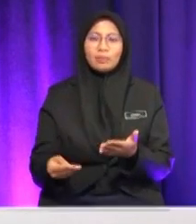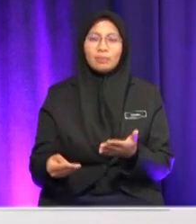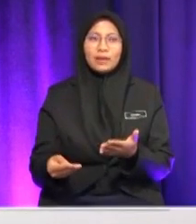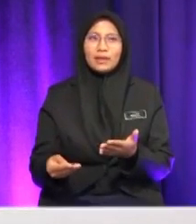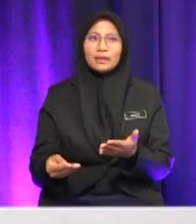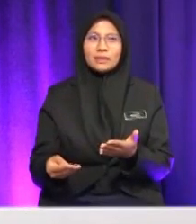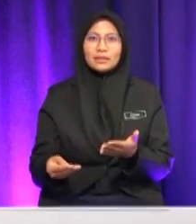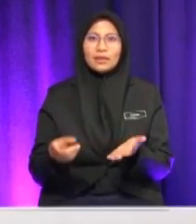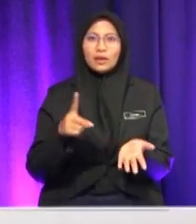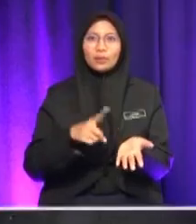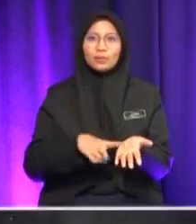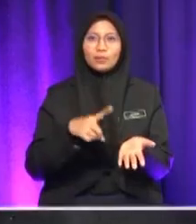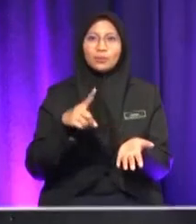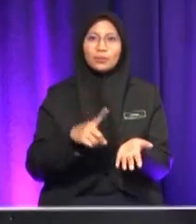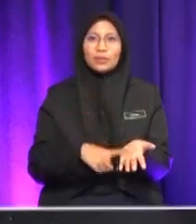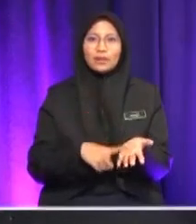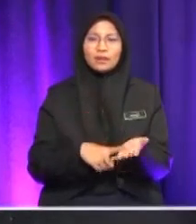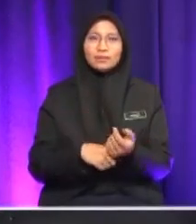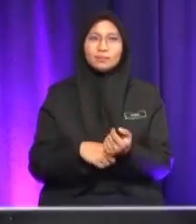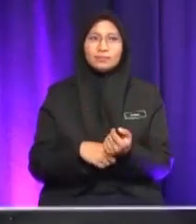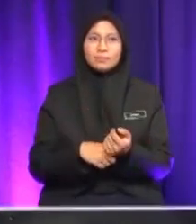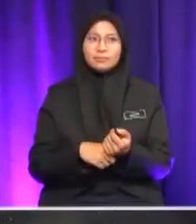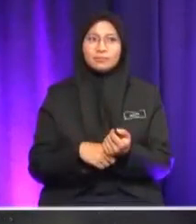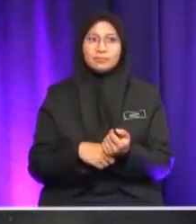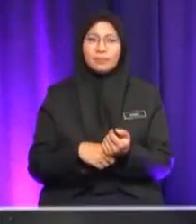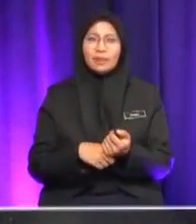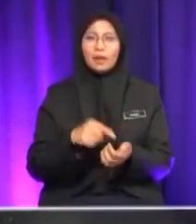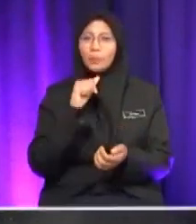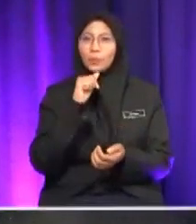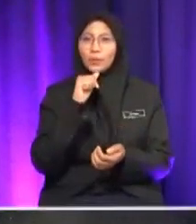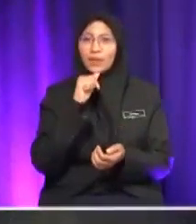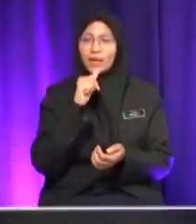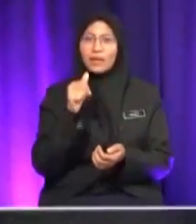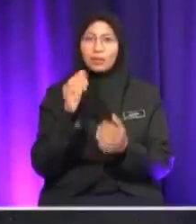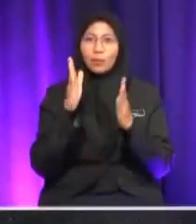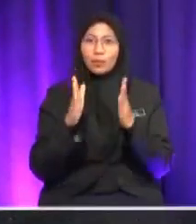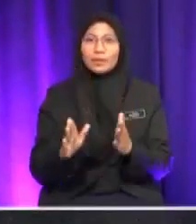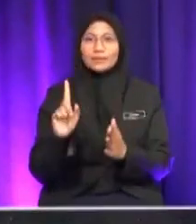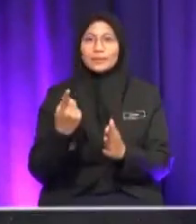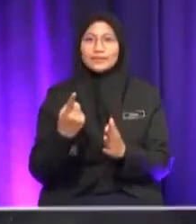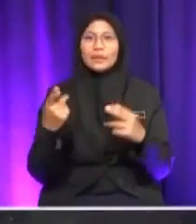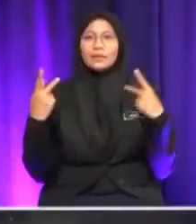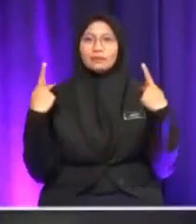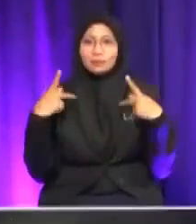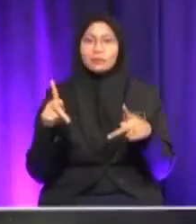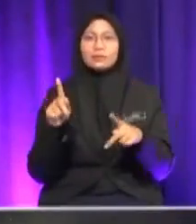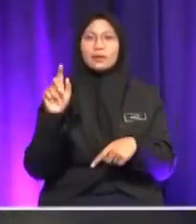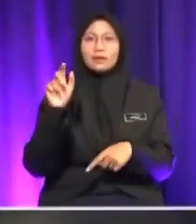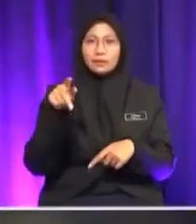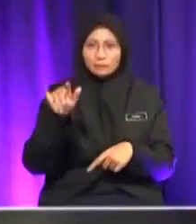Tepat sekali penjelasan. Kita bagi markah juga. Bukan sahaja individu, mana-mana syarikat apabila mereka tak